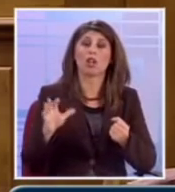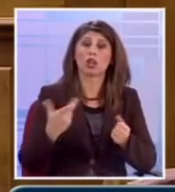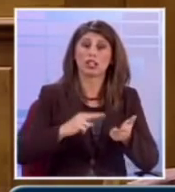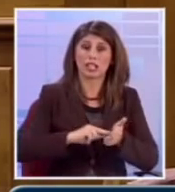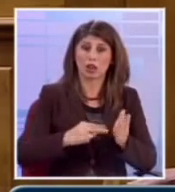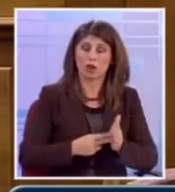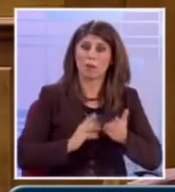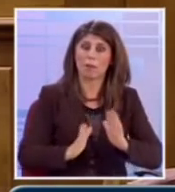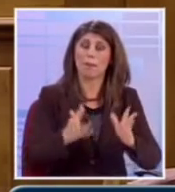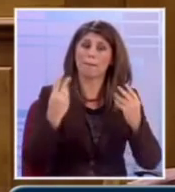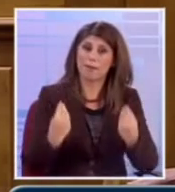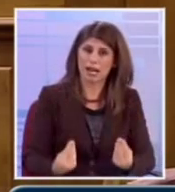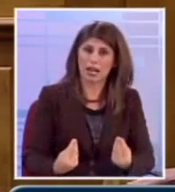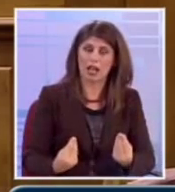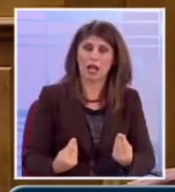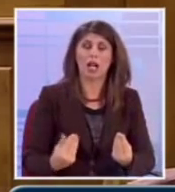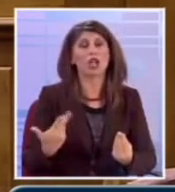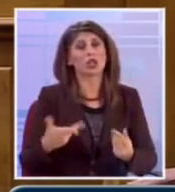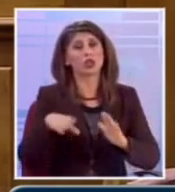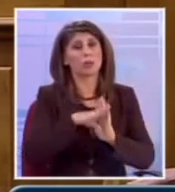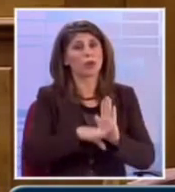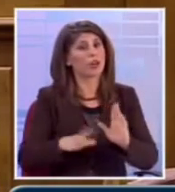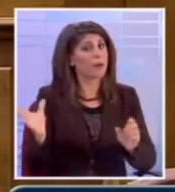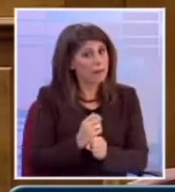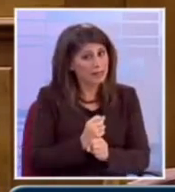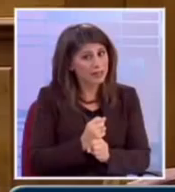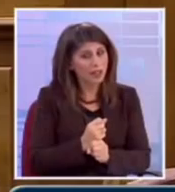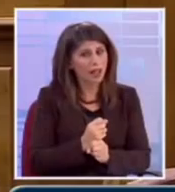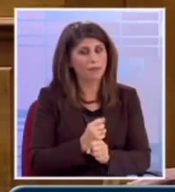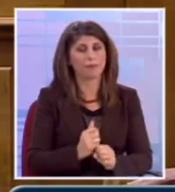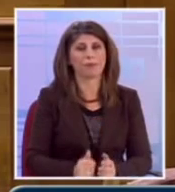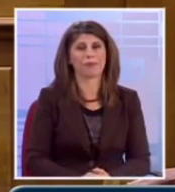οικονομία πάει καλά και ότι το πρόγραμμα πέτυχε.